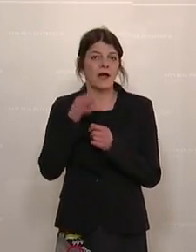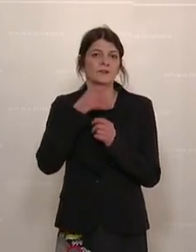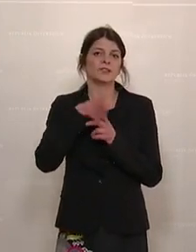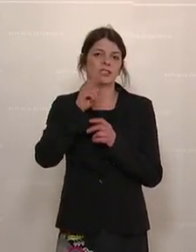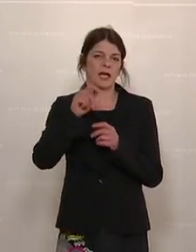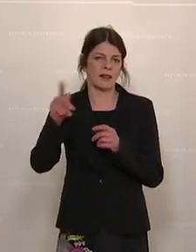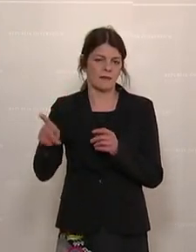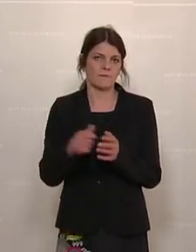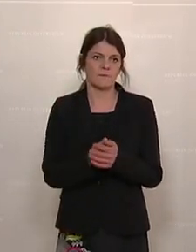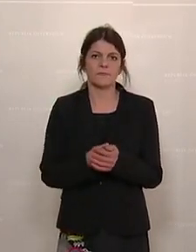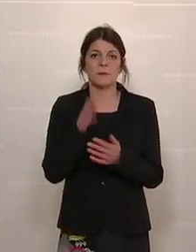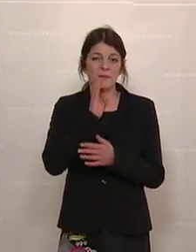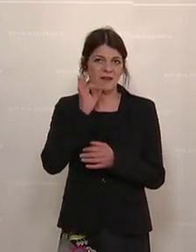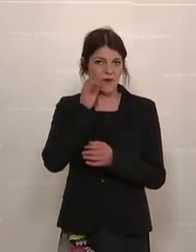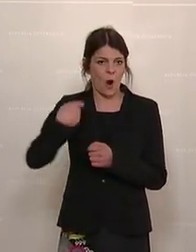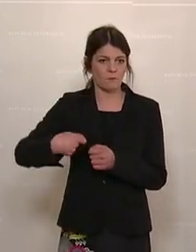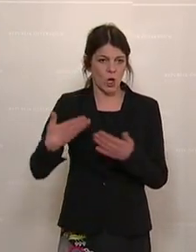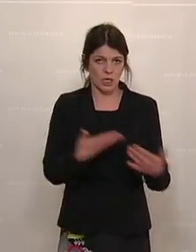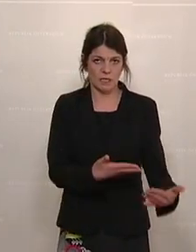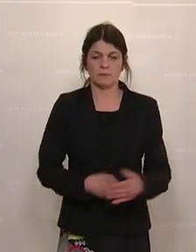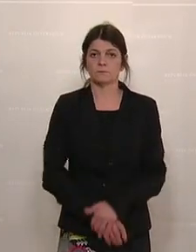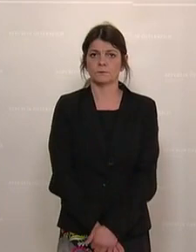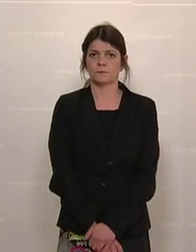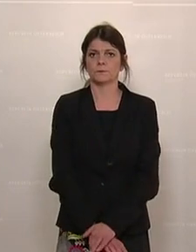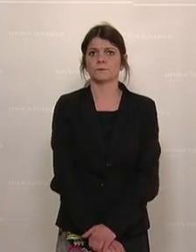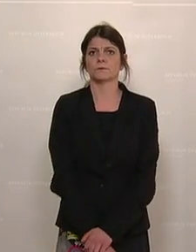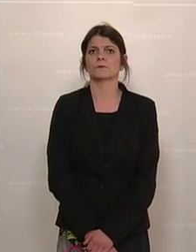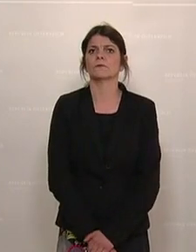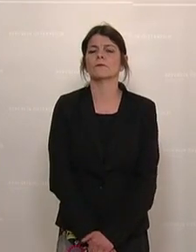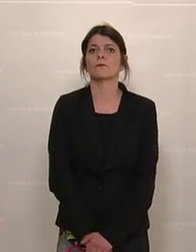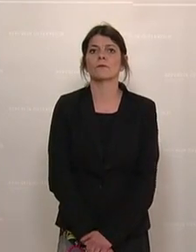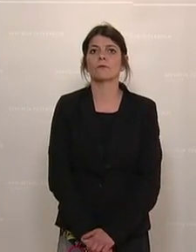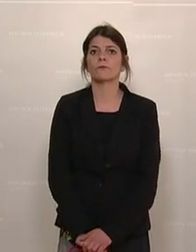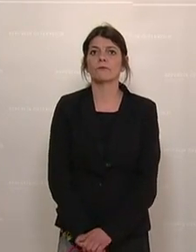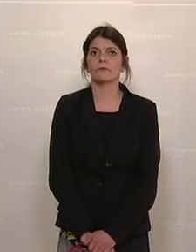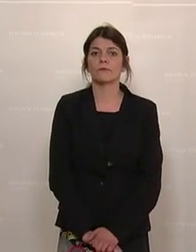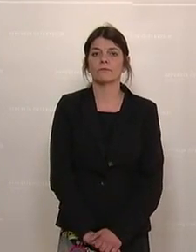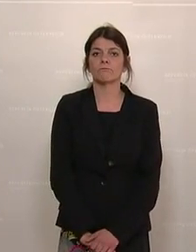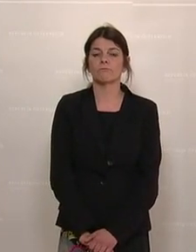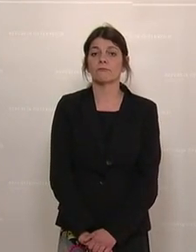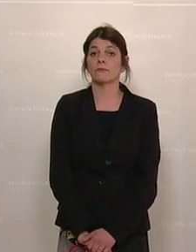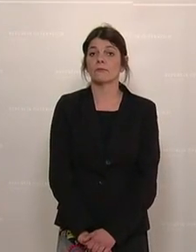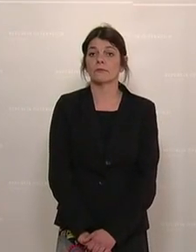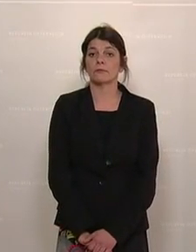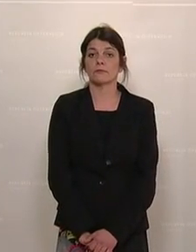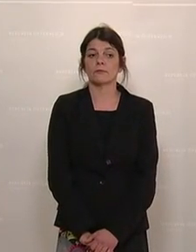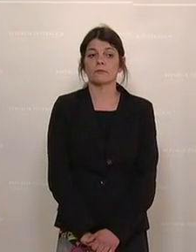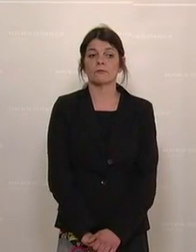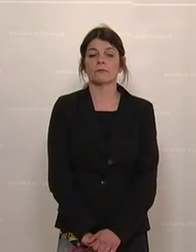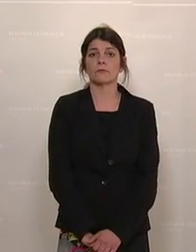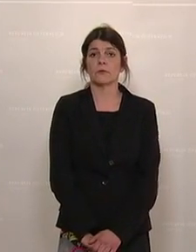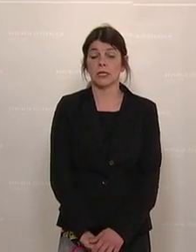eine rede wird dann noch halten hatte angekündigt der war kaufmännischer direktor des wiener burgtheaters und dann lange jahre generaldirektor der vereinigten bühnen